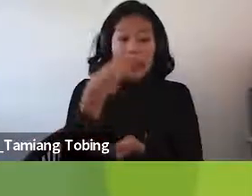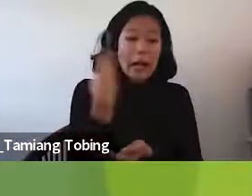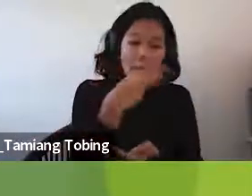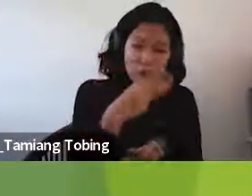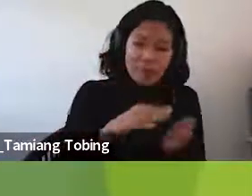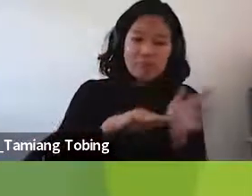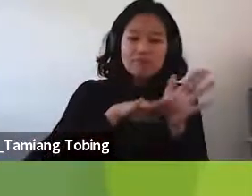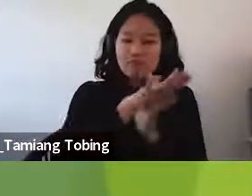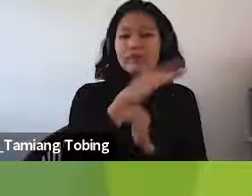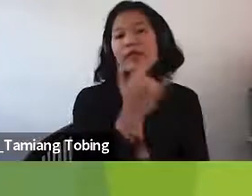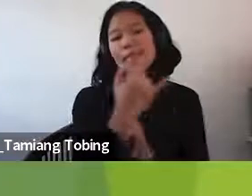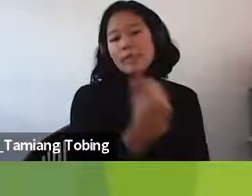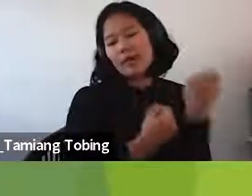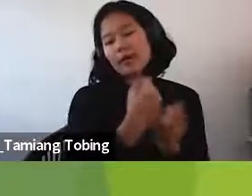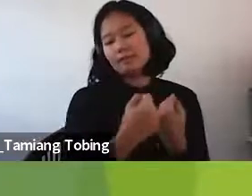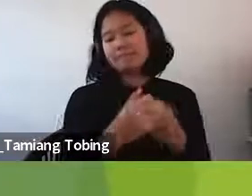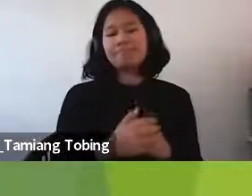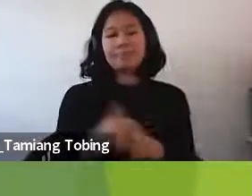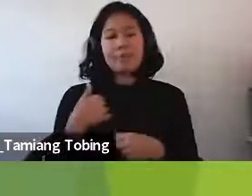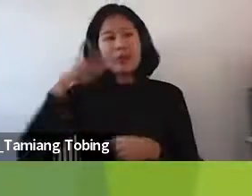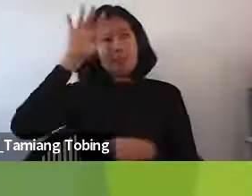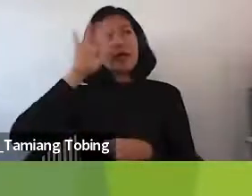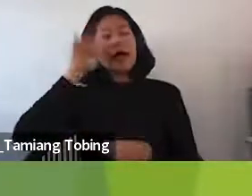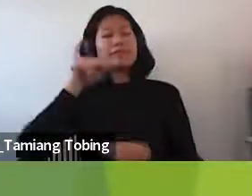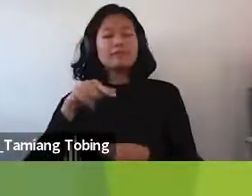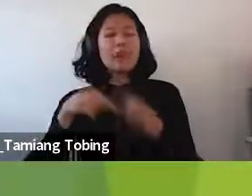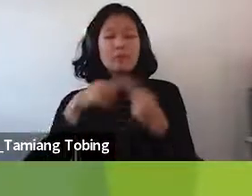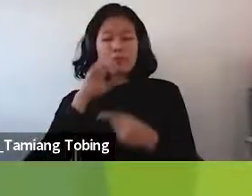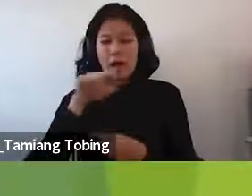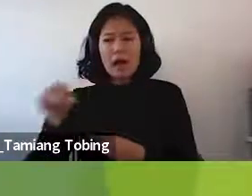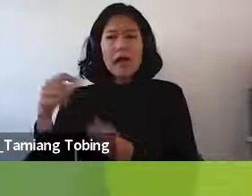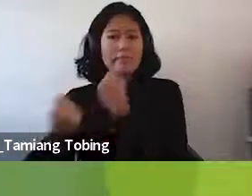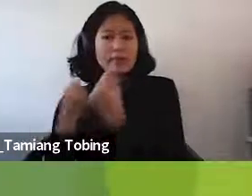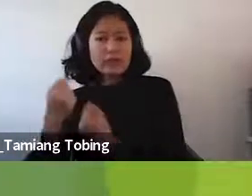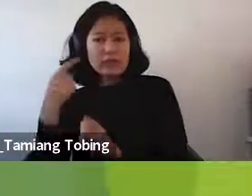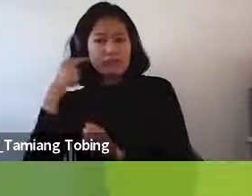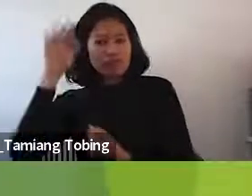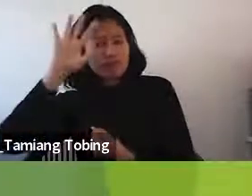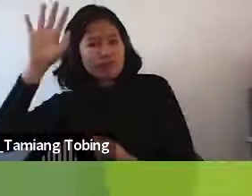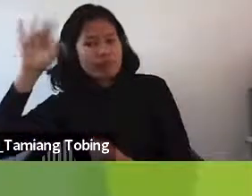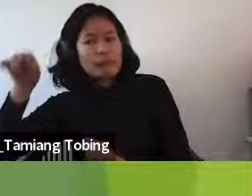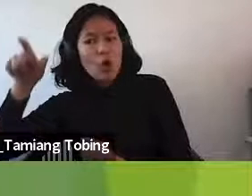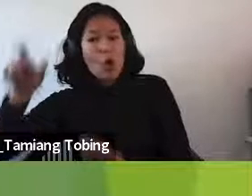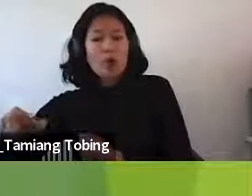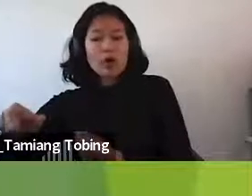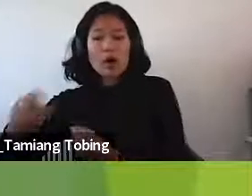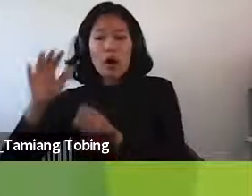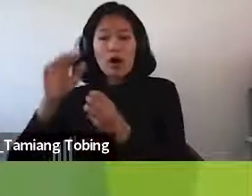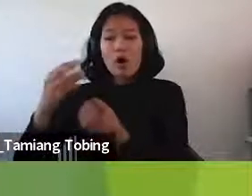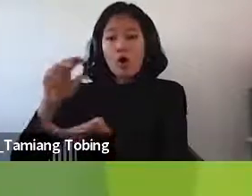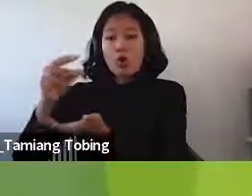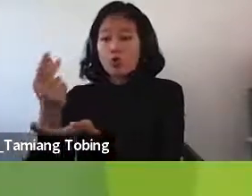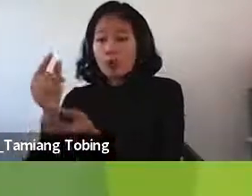semakin bergerak. Bayangannya, kami selalu sampaikan bahwa investor ini jangan dibayangkan mereka yang bawa ratusan miliar atau triliunan,